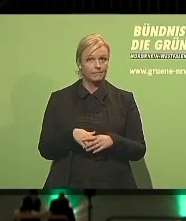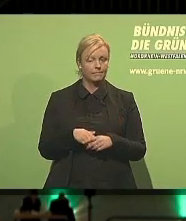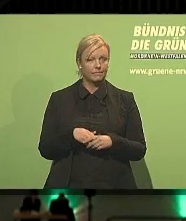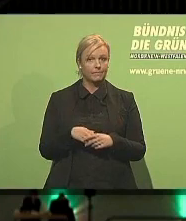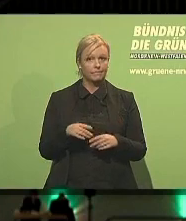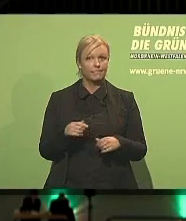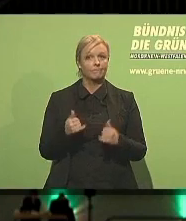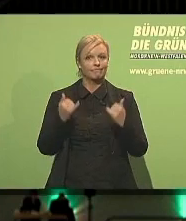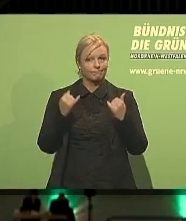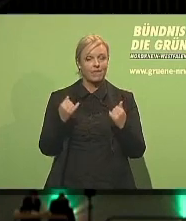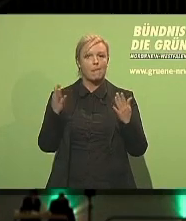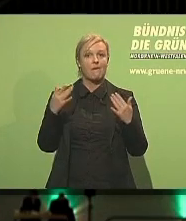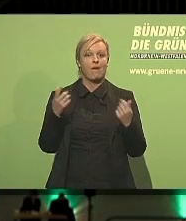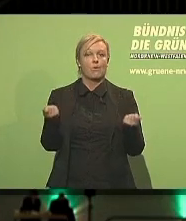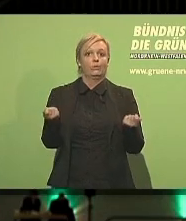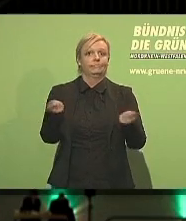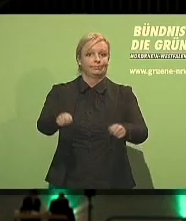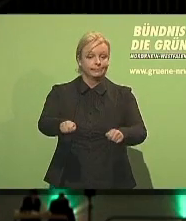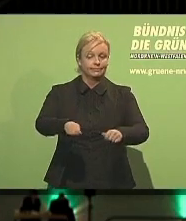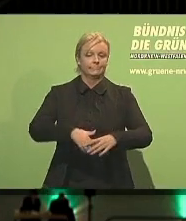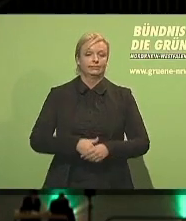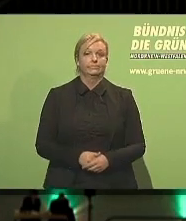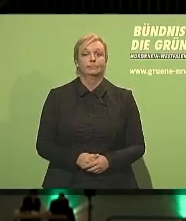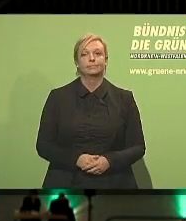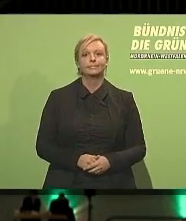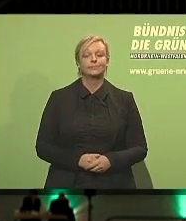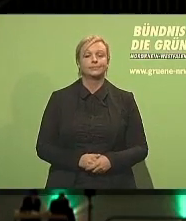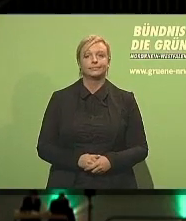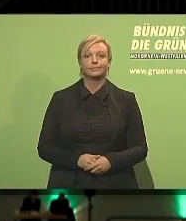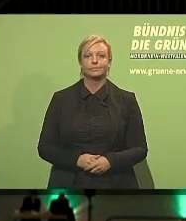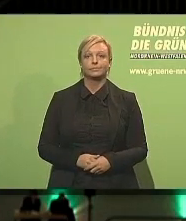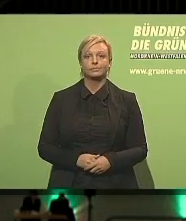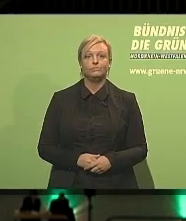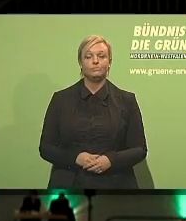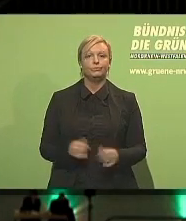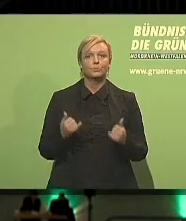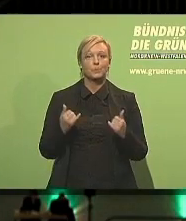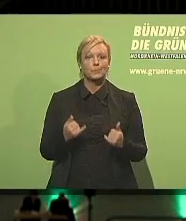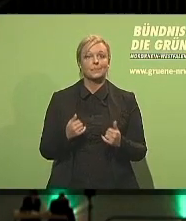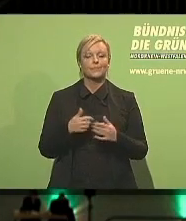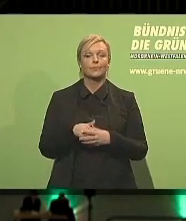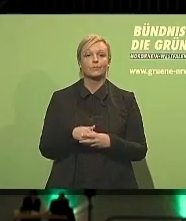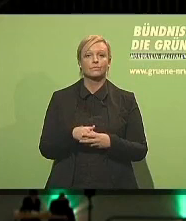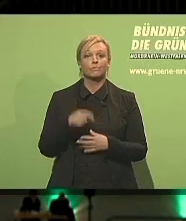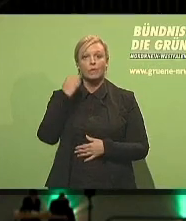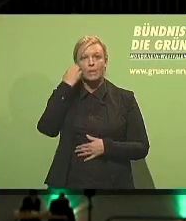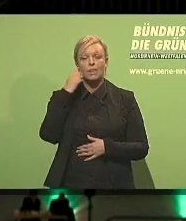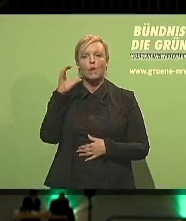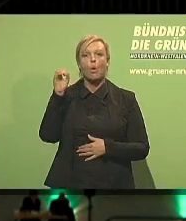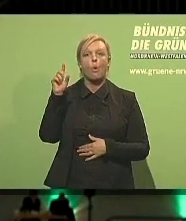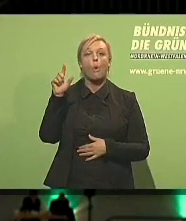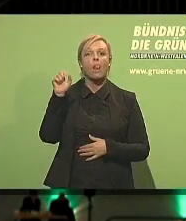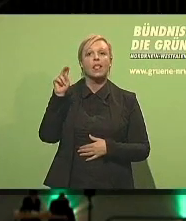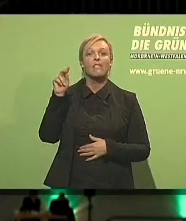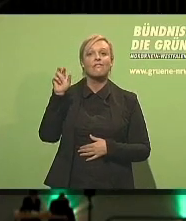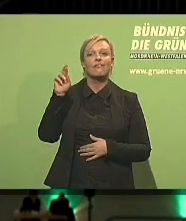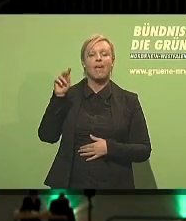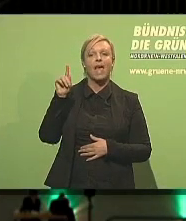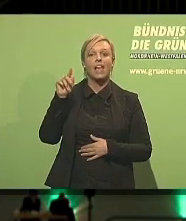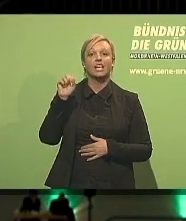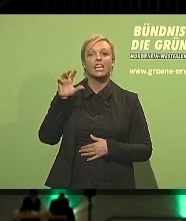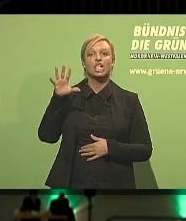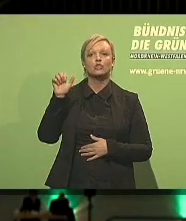deshalb den Bewerbungsschluss und bitte, dass Oliver Krischer nach oben